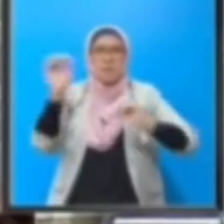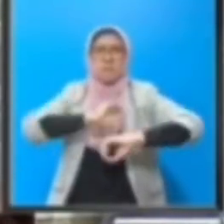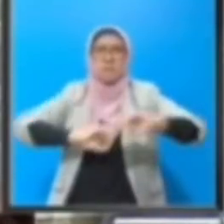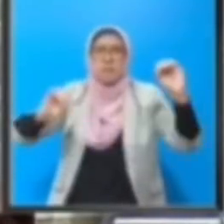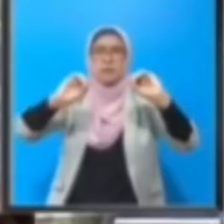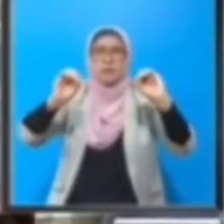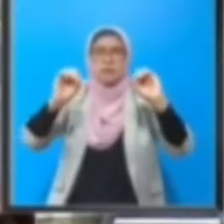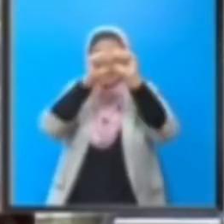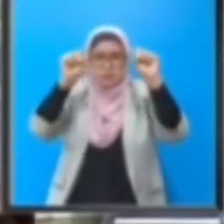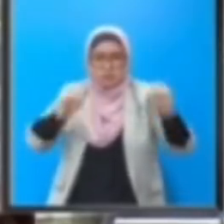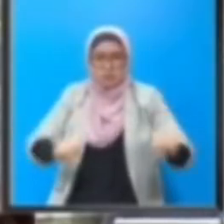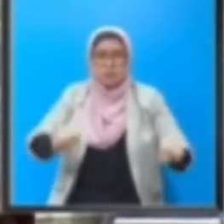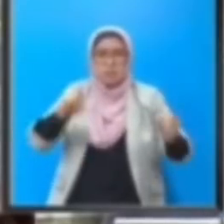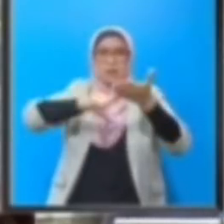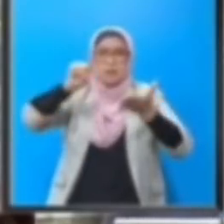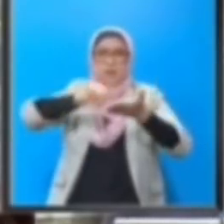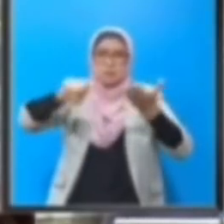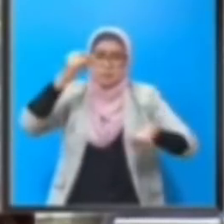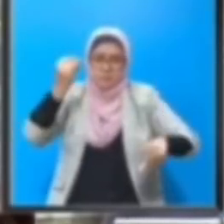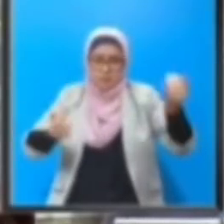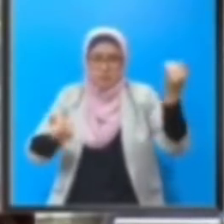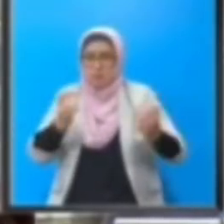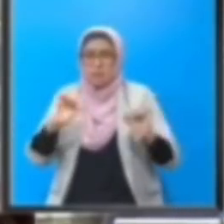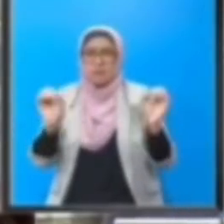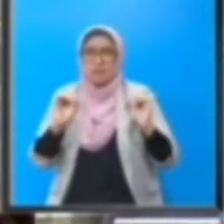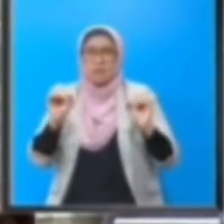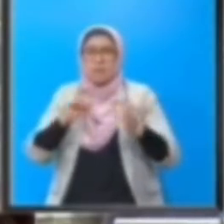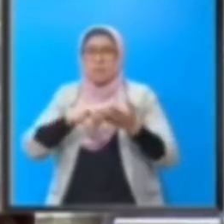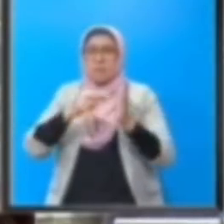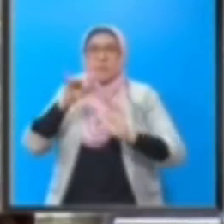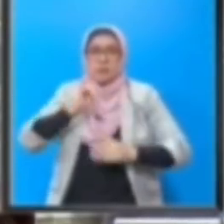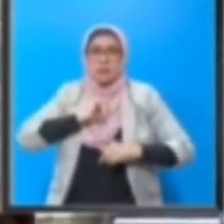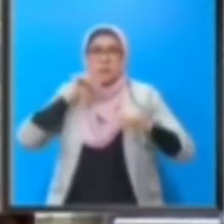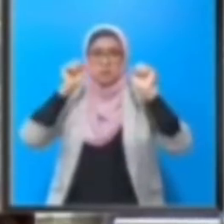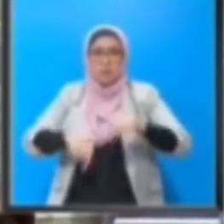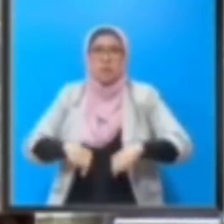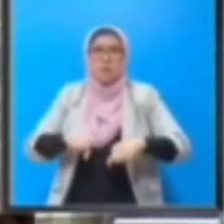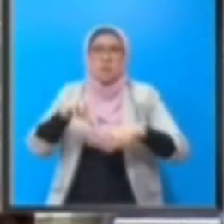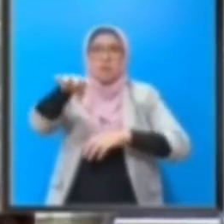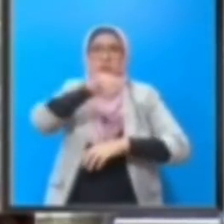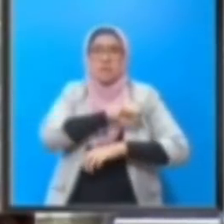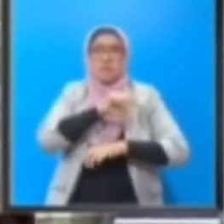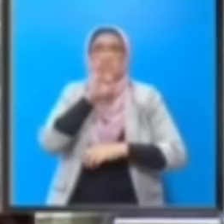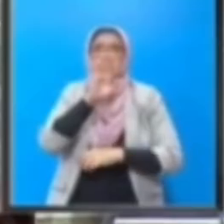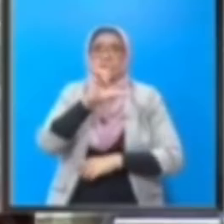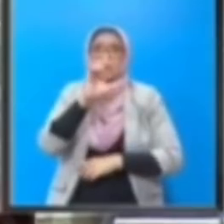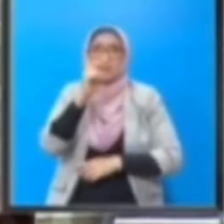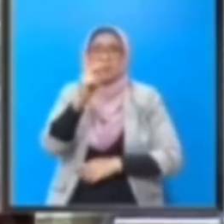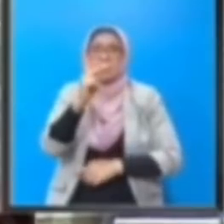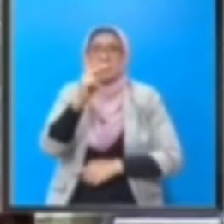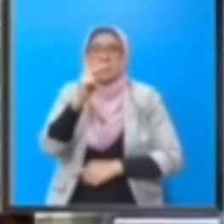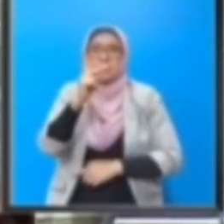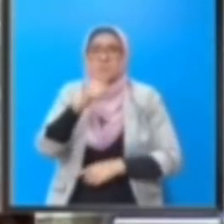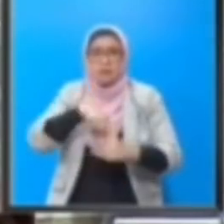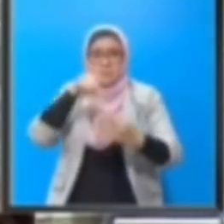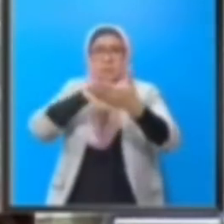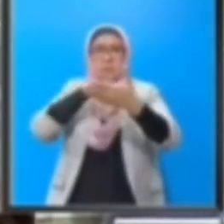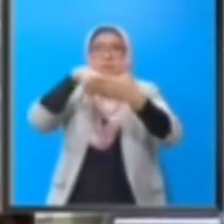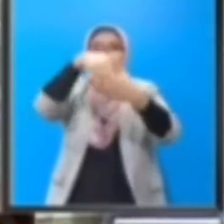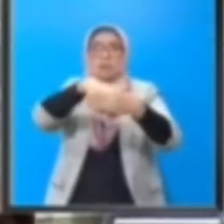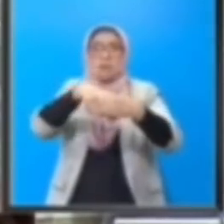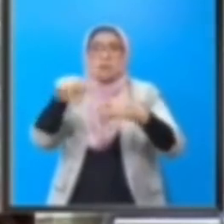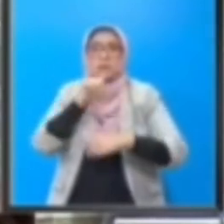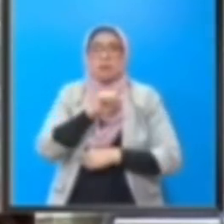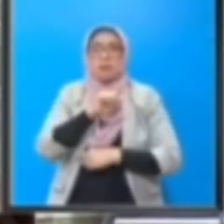semak imbang. Kalau dengan itu saya pun boleh ambil block voting, walaupun contoh Tun Datuk Seri dan lain kata tidak, saya kata ya